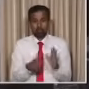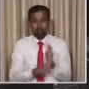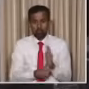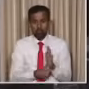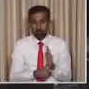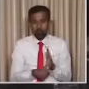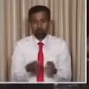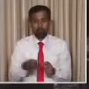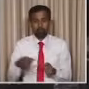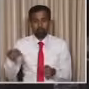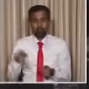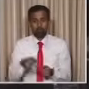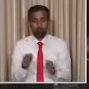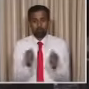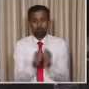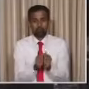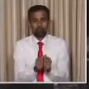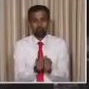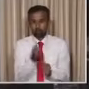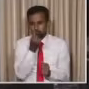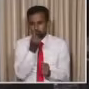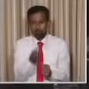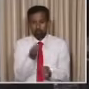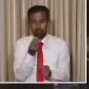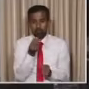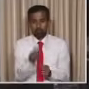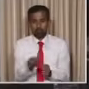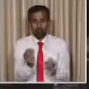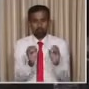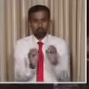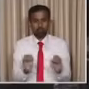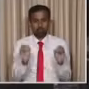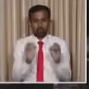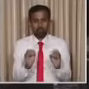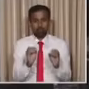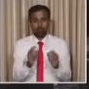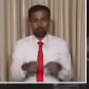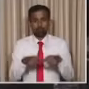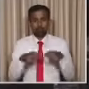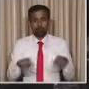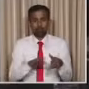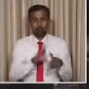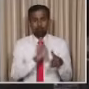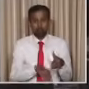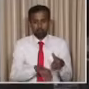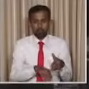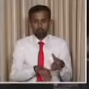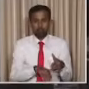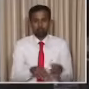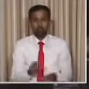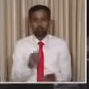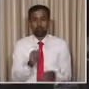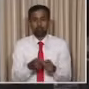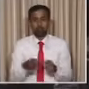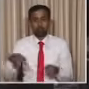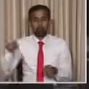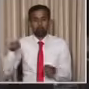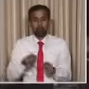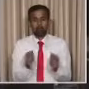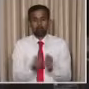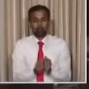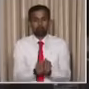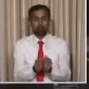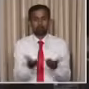හැබැයි ප්‍රසම්පාදන ක්‍රියාවලියට 75ක්වත් එන් කරන්නේ නැහැ. ඒකට වේදම් කරපු එකක් දැන් කපහැරලා තියෙනවා. එතකොට කොහොමද ප්‍රසම්පාදන ක්‍රියාවලිය